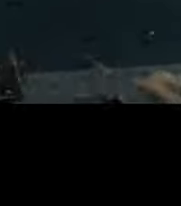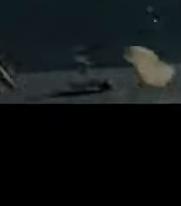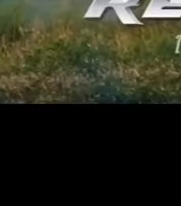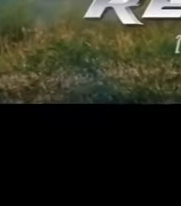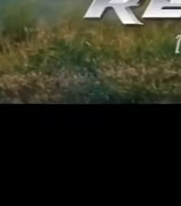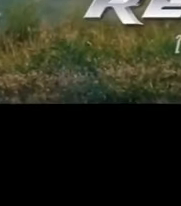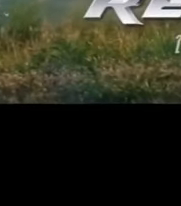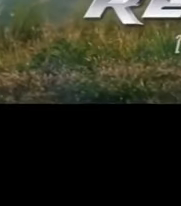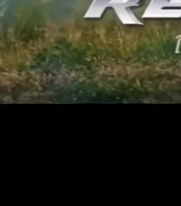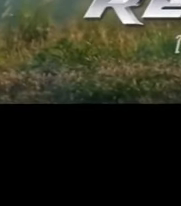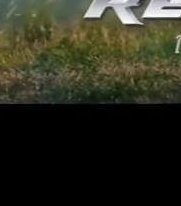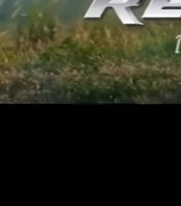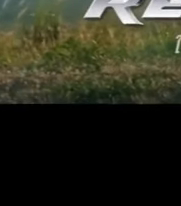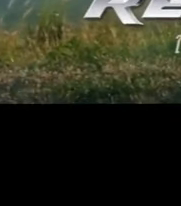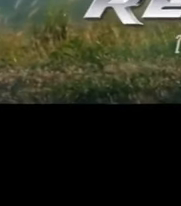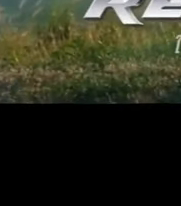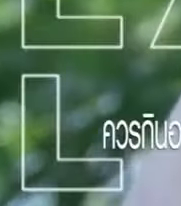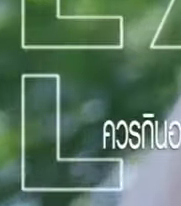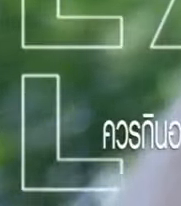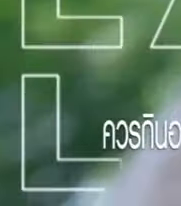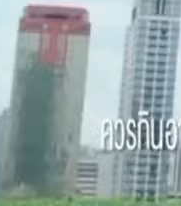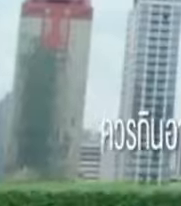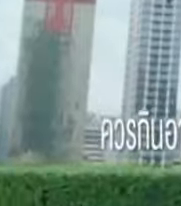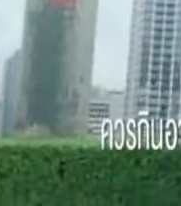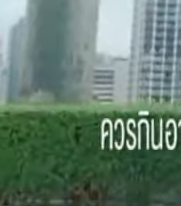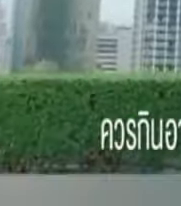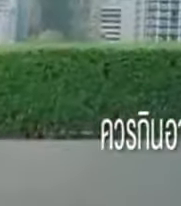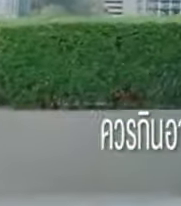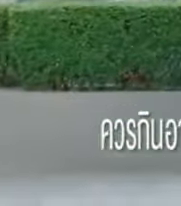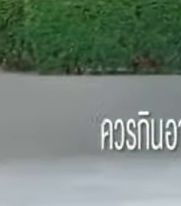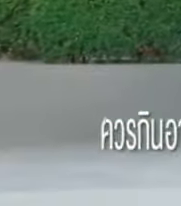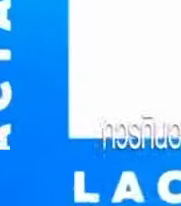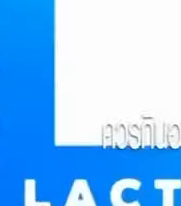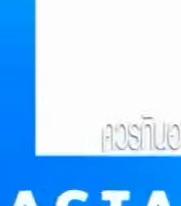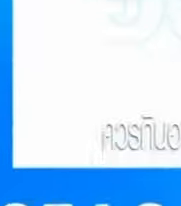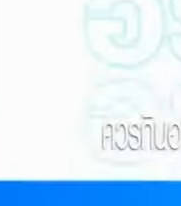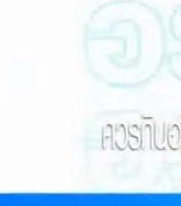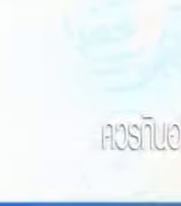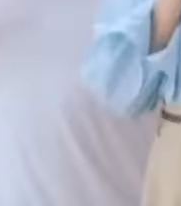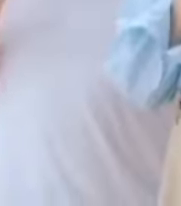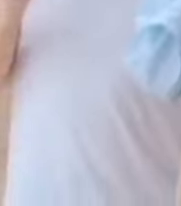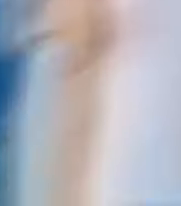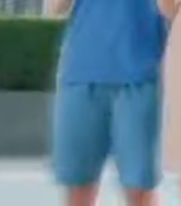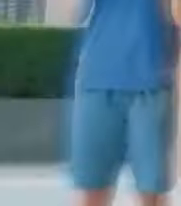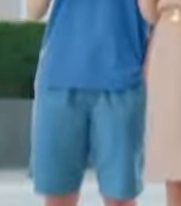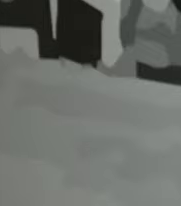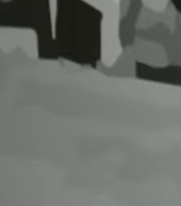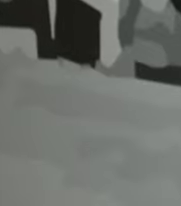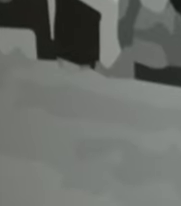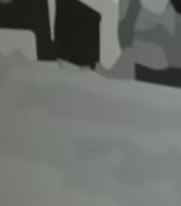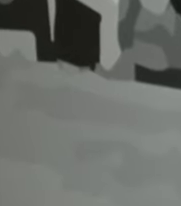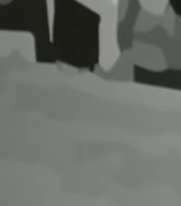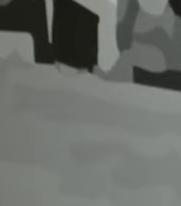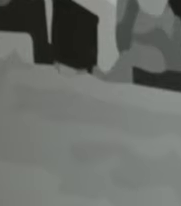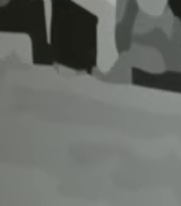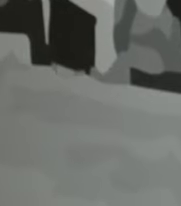ดีให้คุณใช้ชีวิตได้มากกว่าแลคตาซอยเอ็กซ์ตร้า300อร่อยคุ้มค่า ส